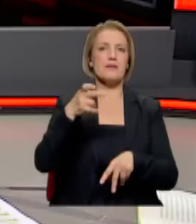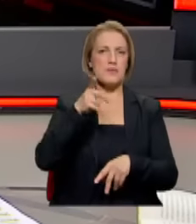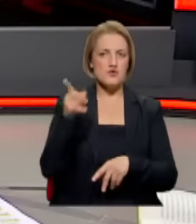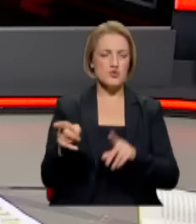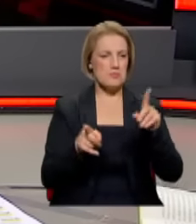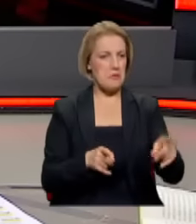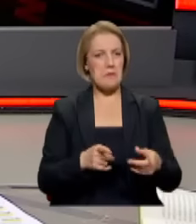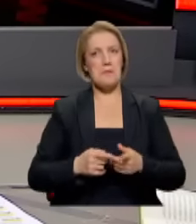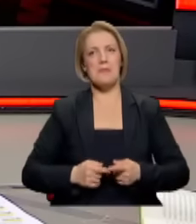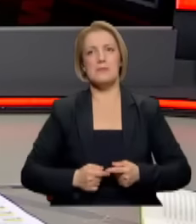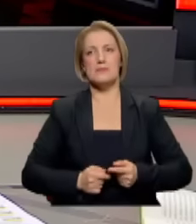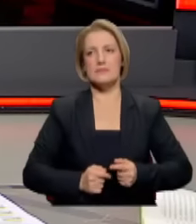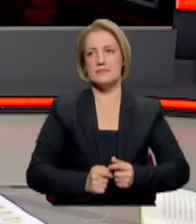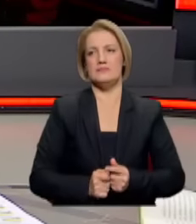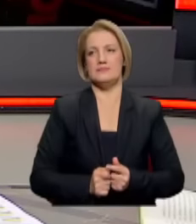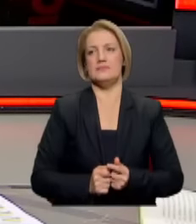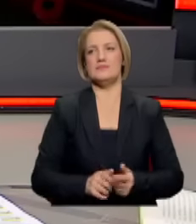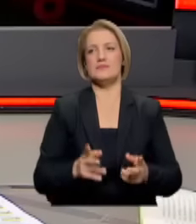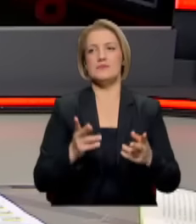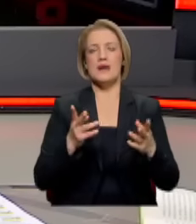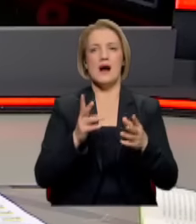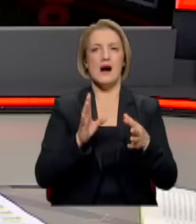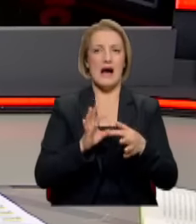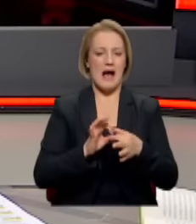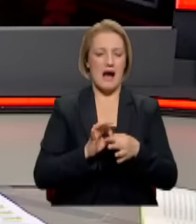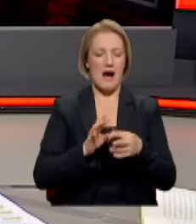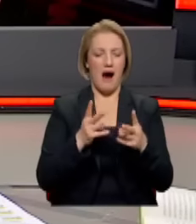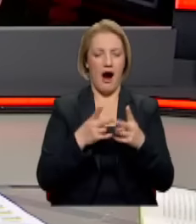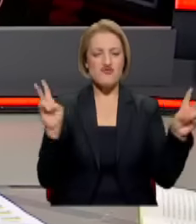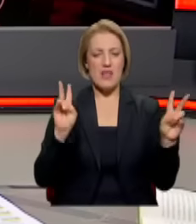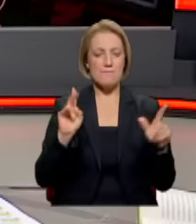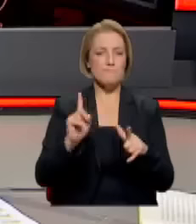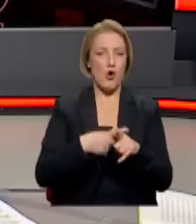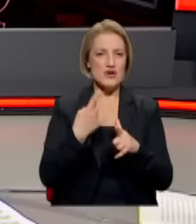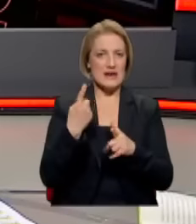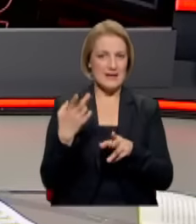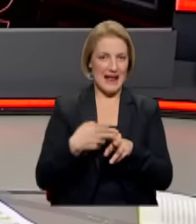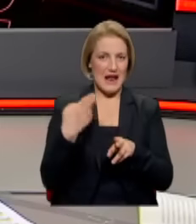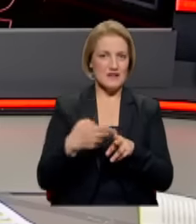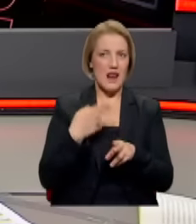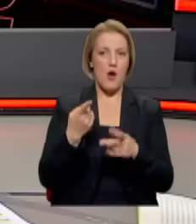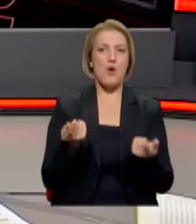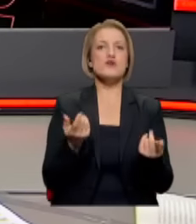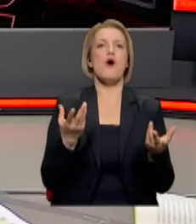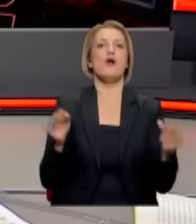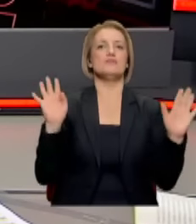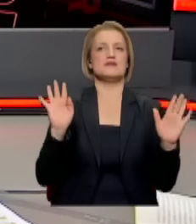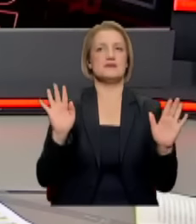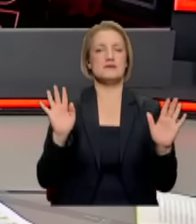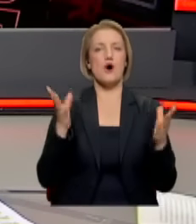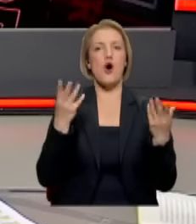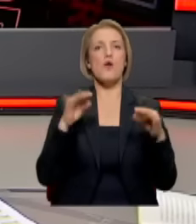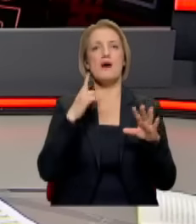böyle Eee açalım la açalım projesiyle denediler bir o iş olmadı